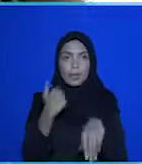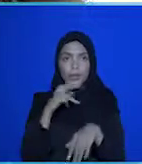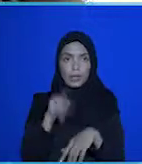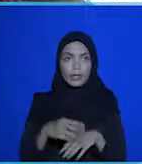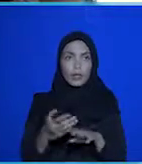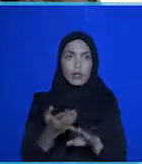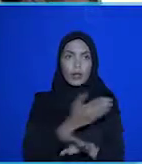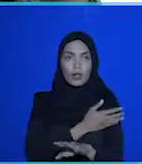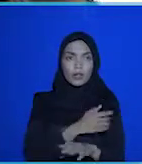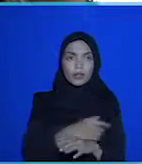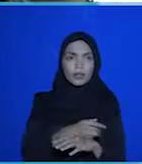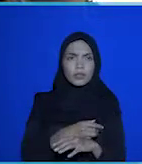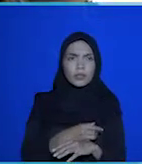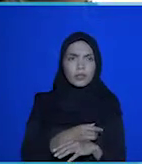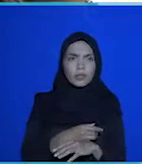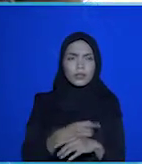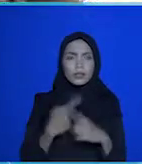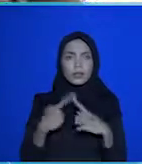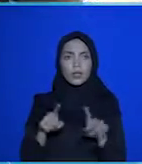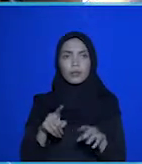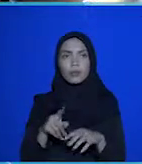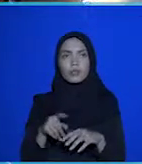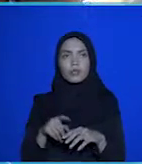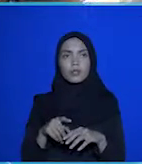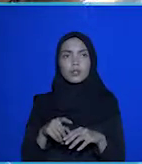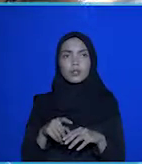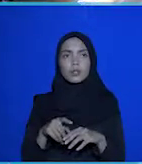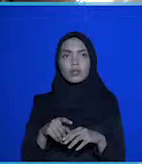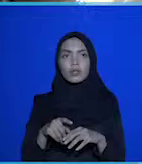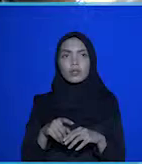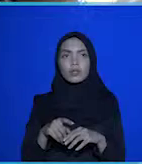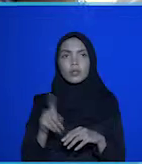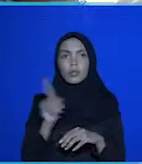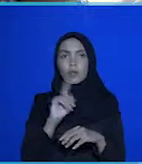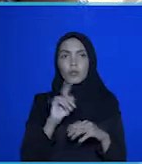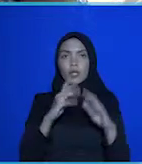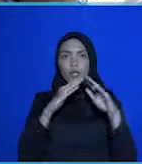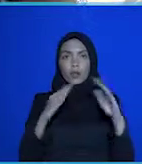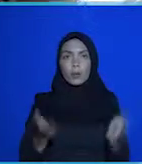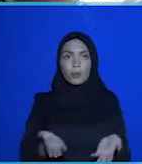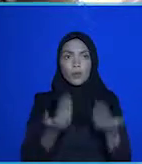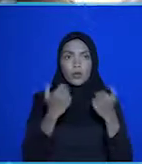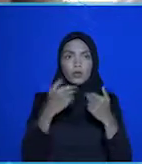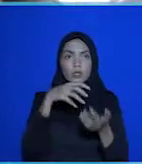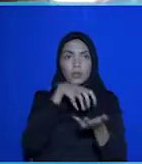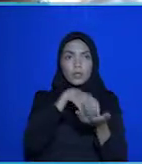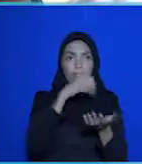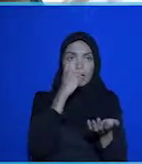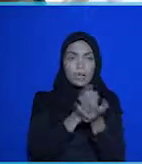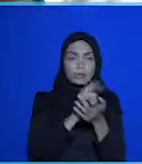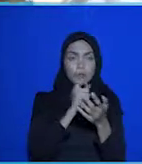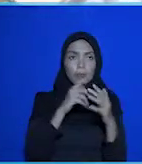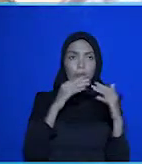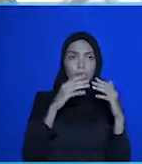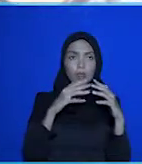tempat semula. Namun kalau dia dilarang ya untuk membangun rumah kembali